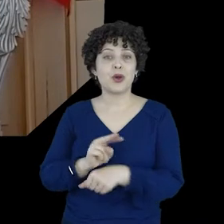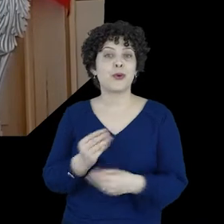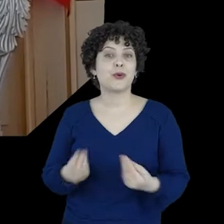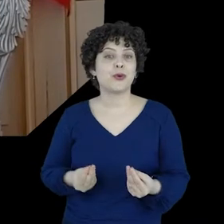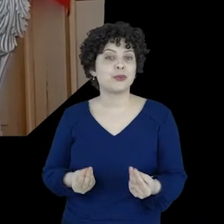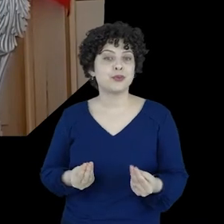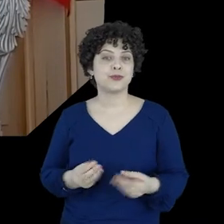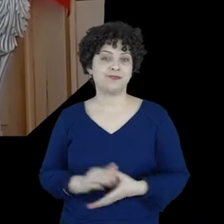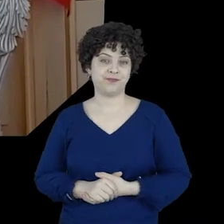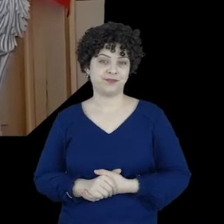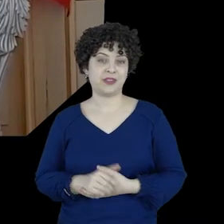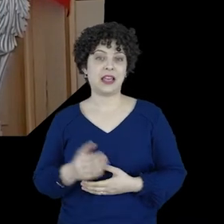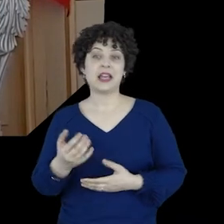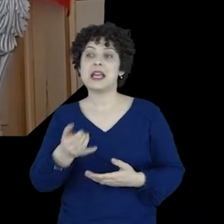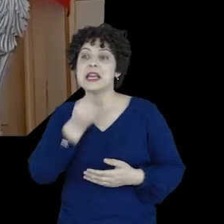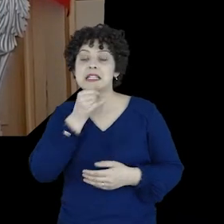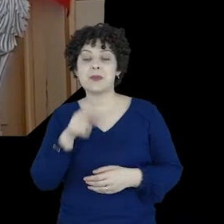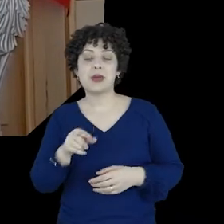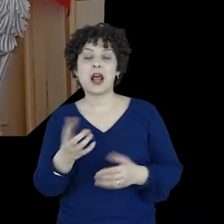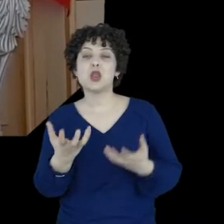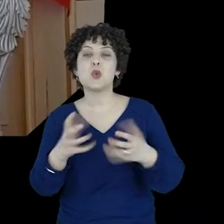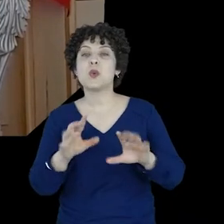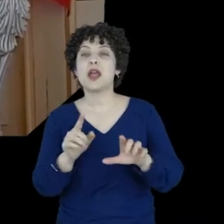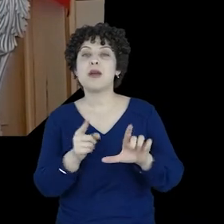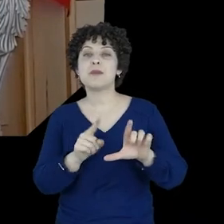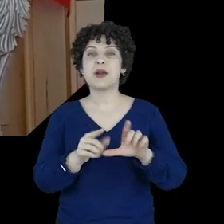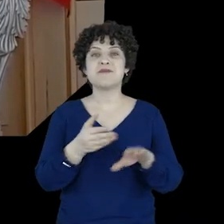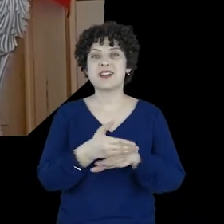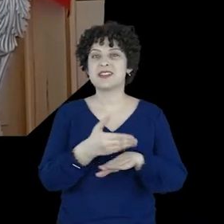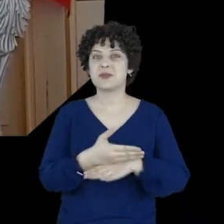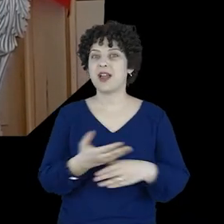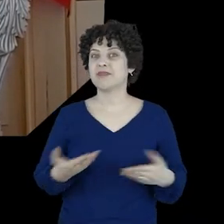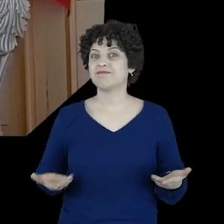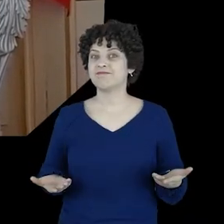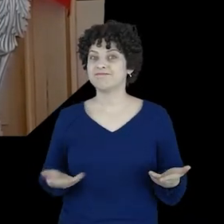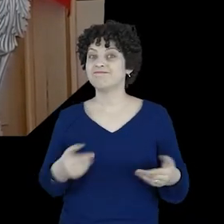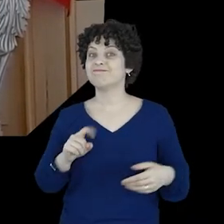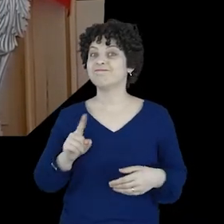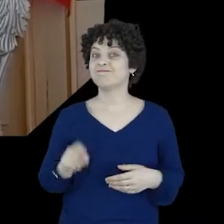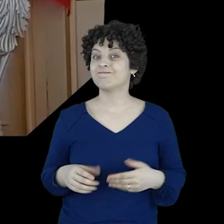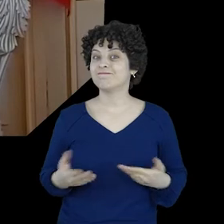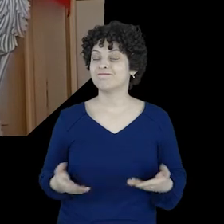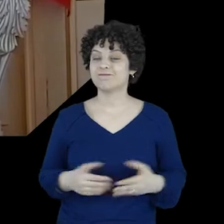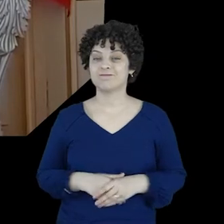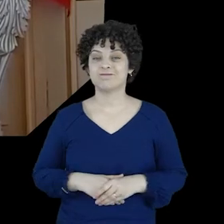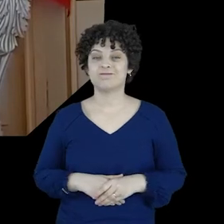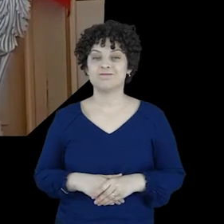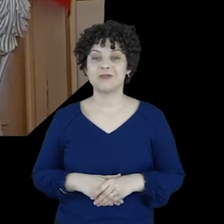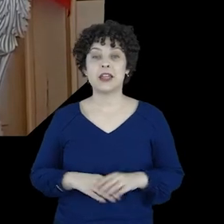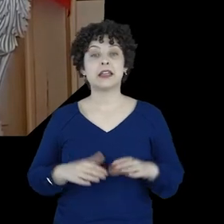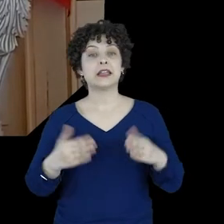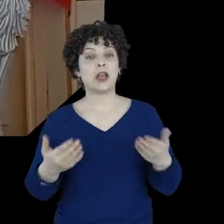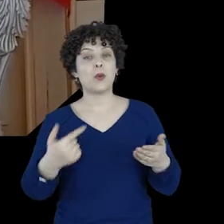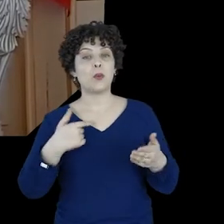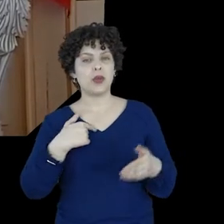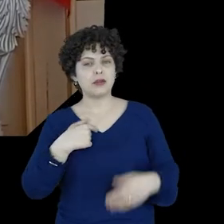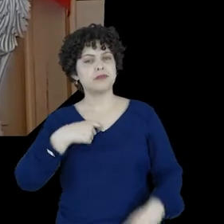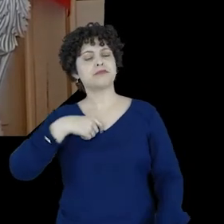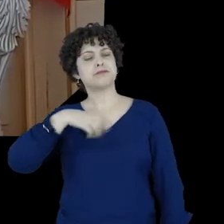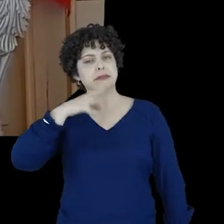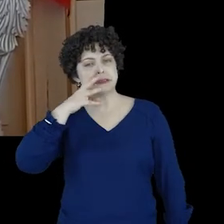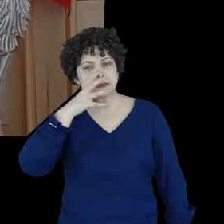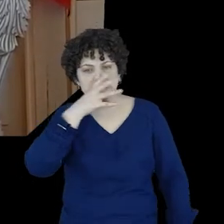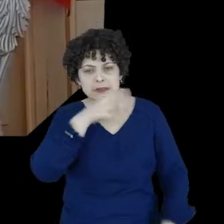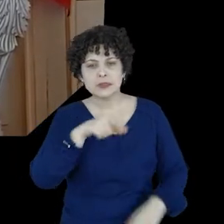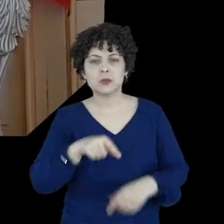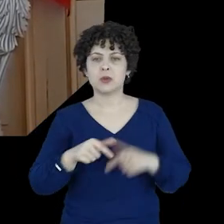protégés dans le cas où ils ne souhaitaient pas tout simplement prendre part à ces vidéos. Et donc, j'ai beaucoup